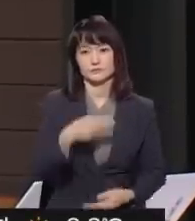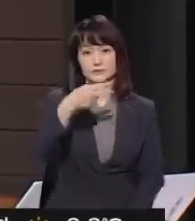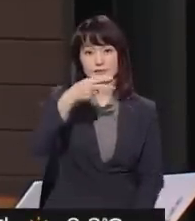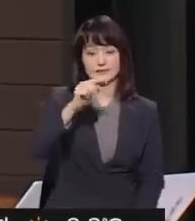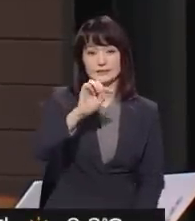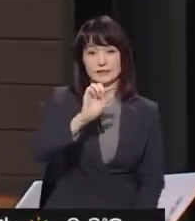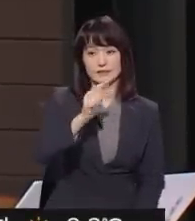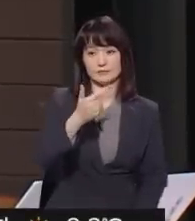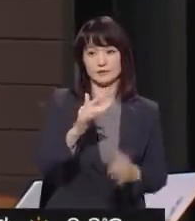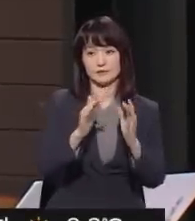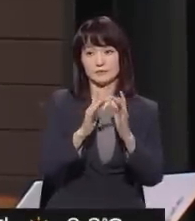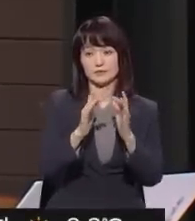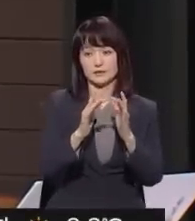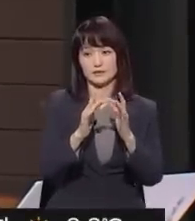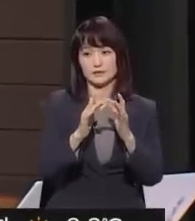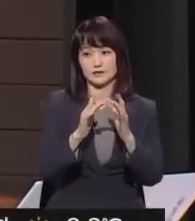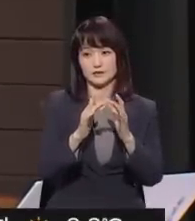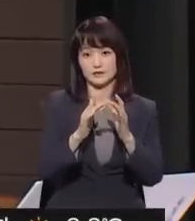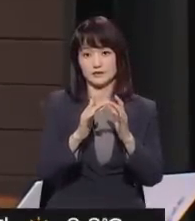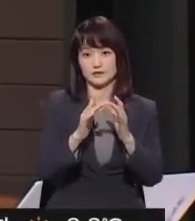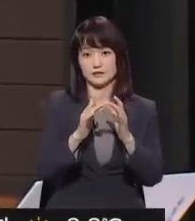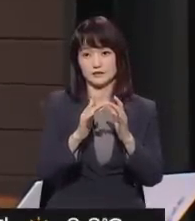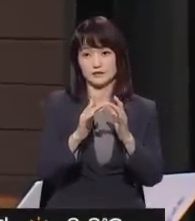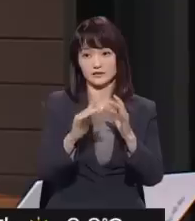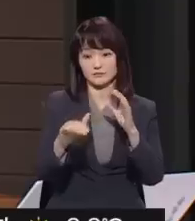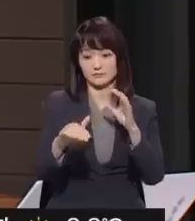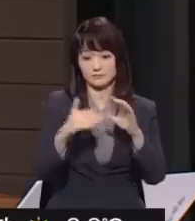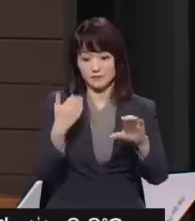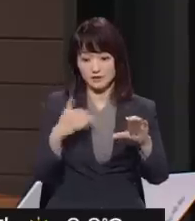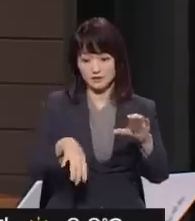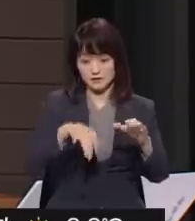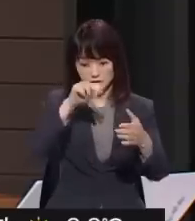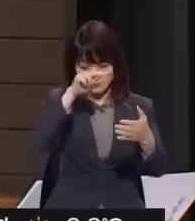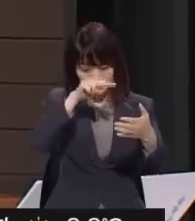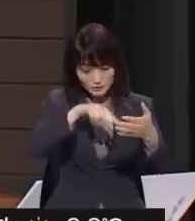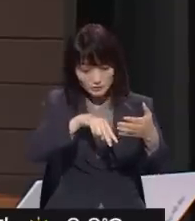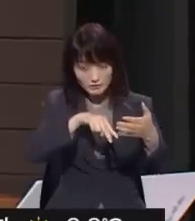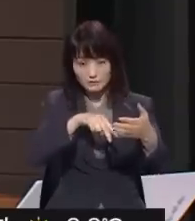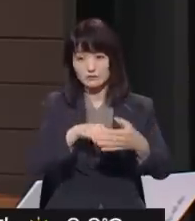이분의 메일을 제가 맨 처음 읽었는데